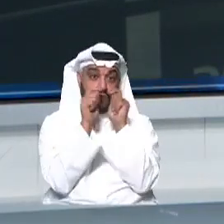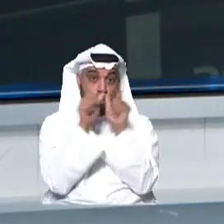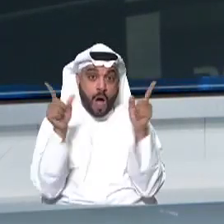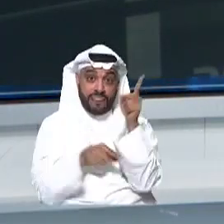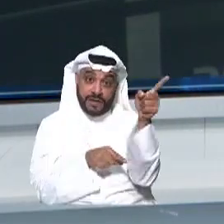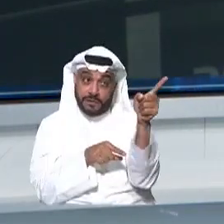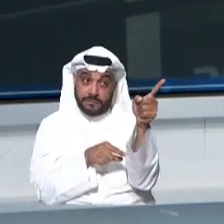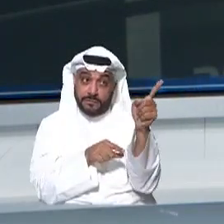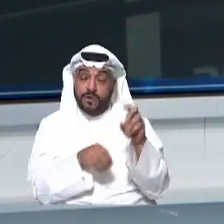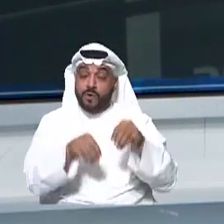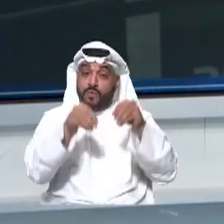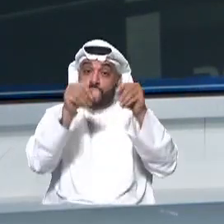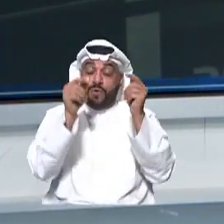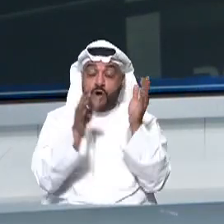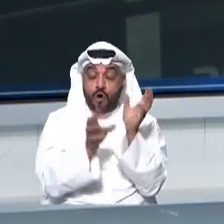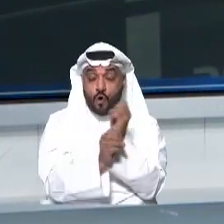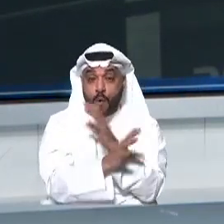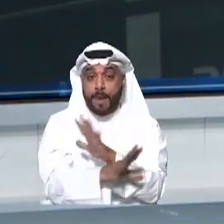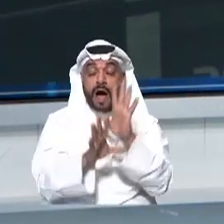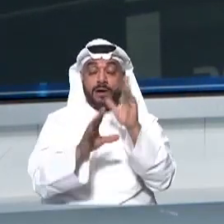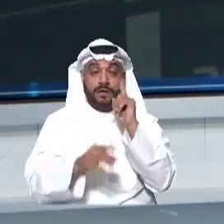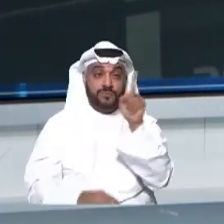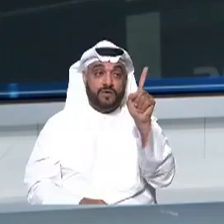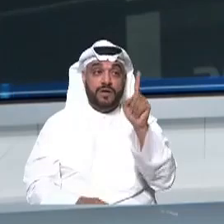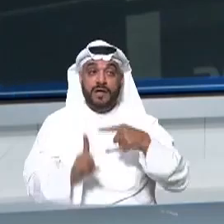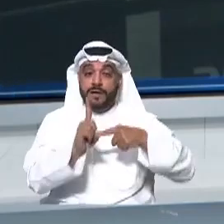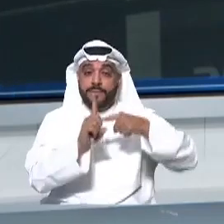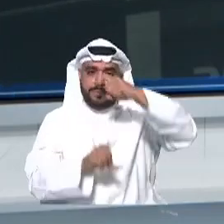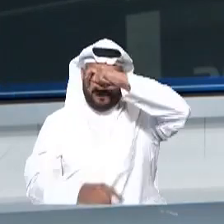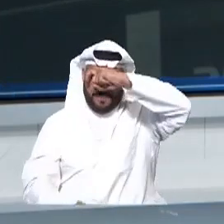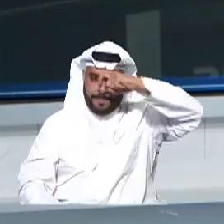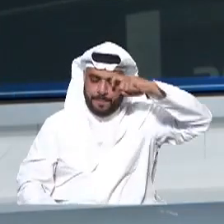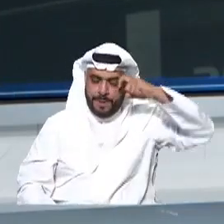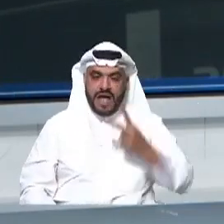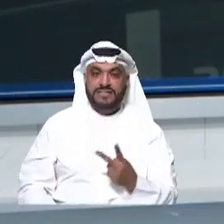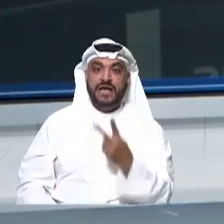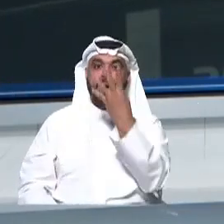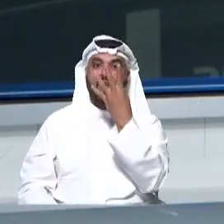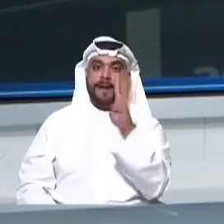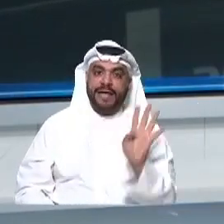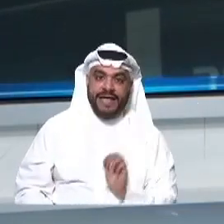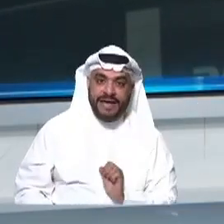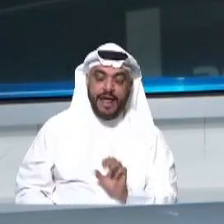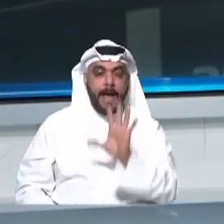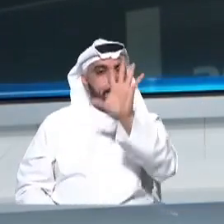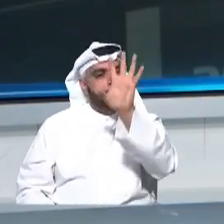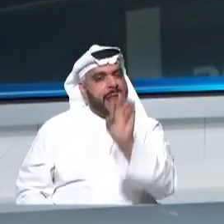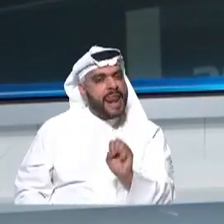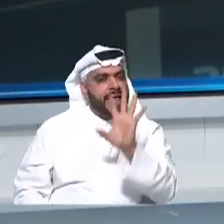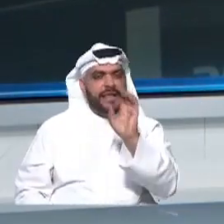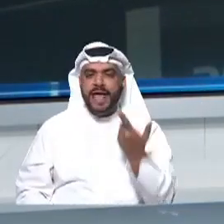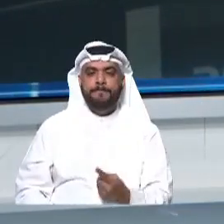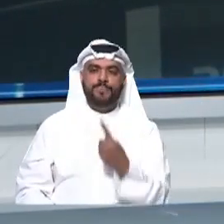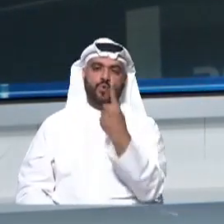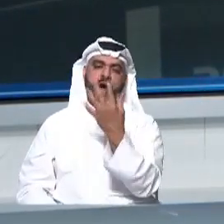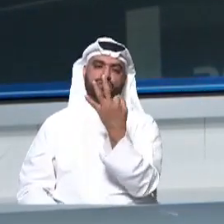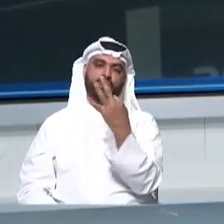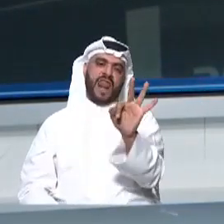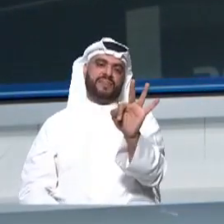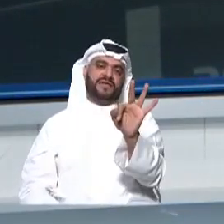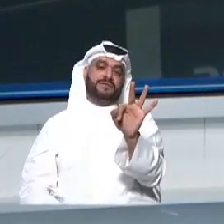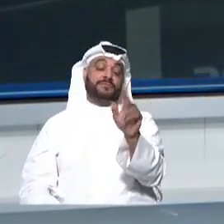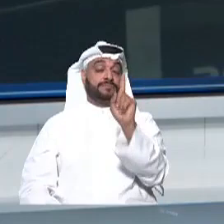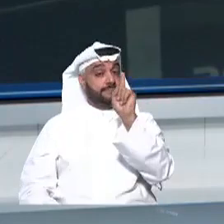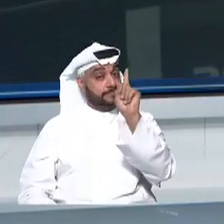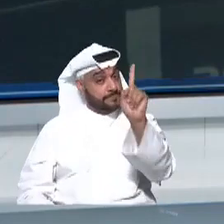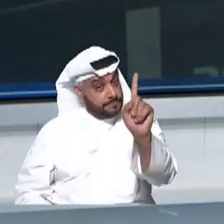إلى 35 كيلومتر الساعة، العظمى المتوقعة 47 درجة مئوية، بالنسبة للصغرى قد تصل إلى 31 درجة مئوية،